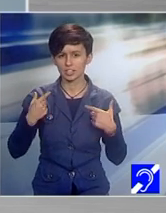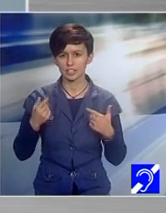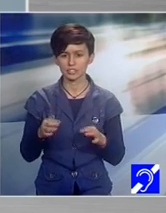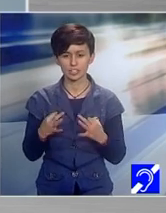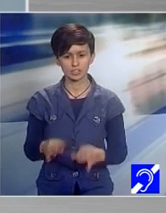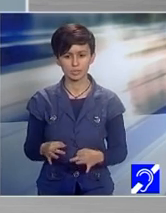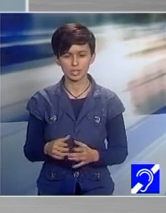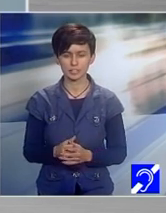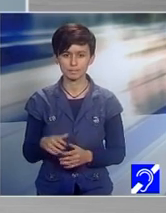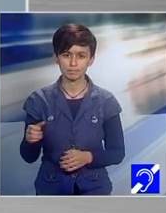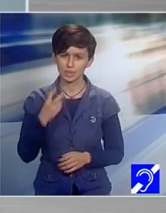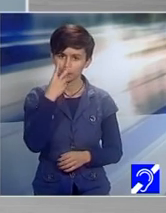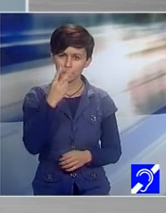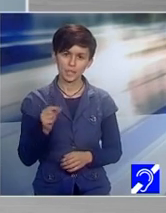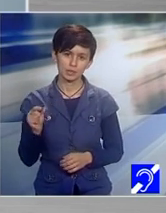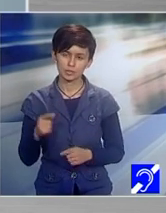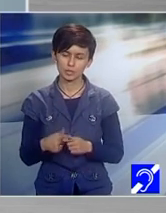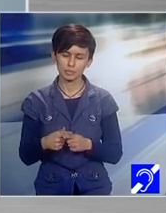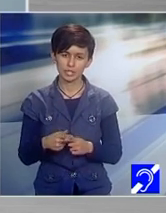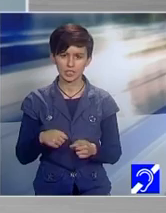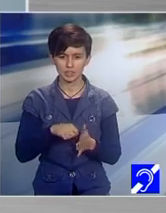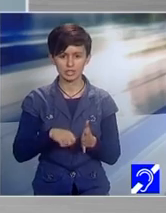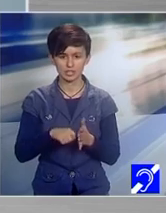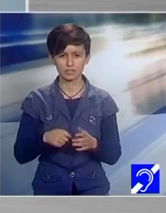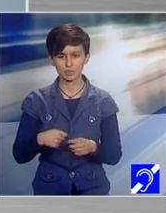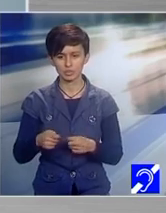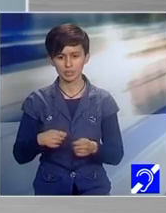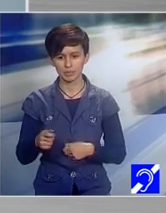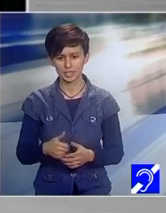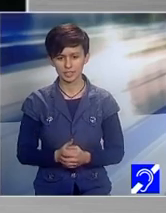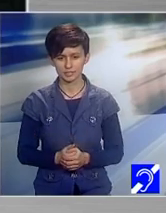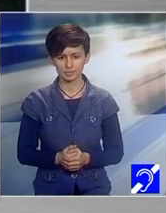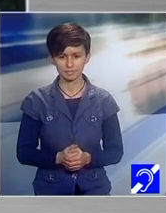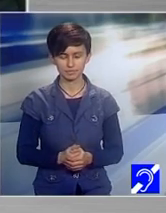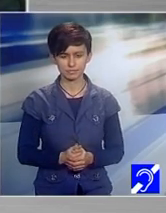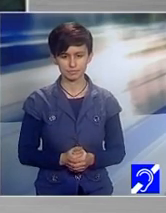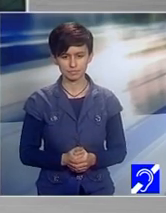siguranță." Haideți să vedem un scurt fragment din filmul campaniei.